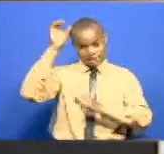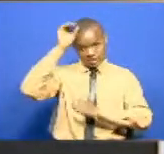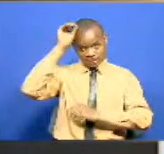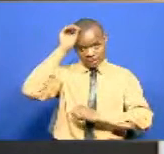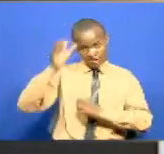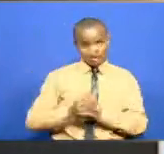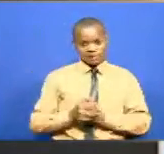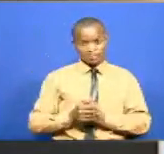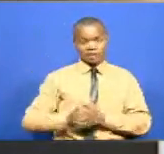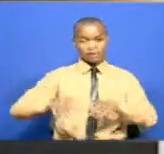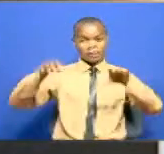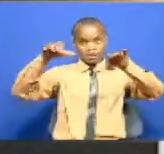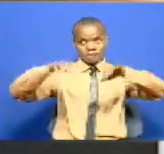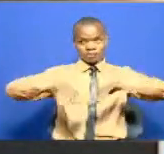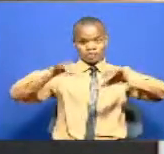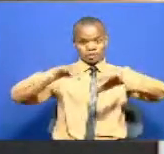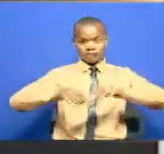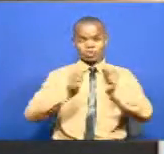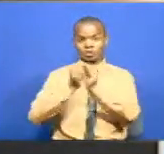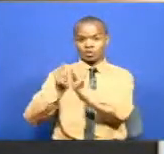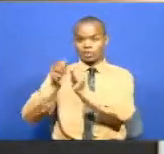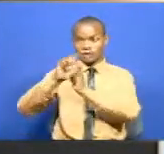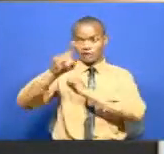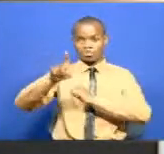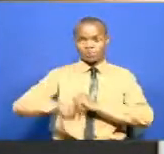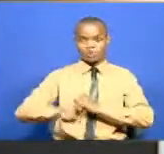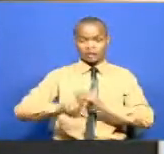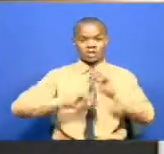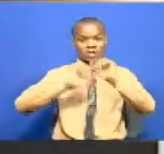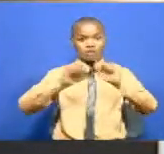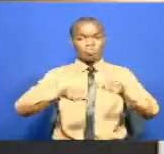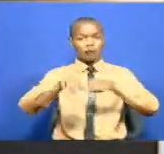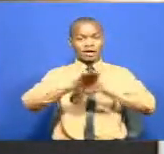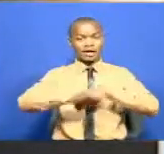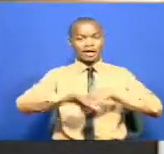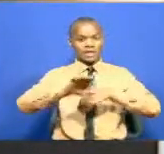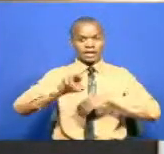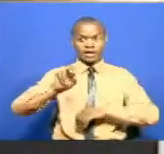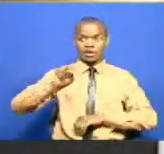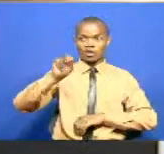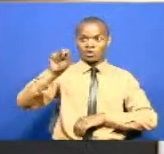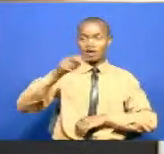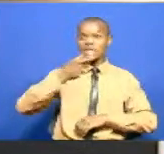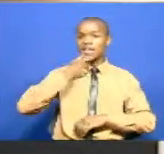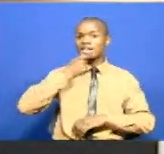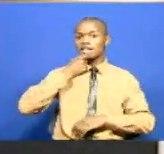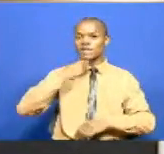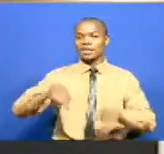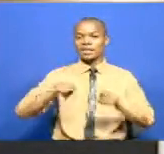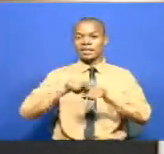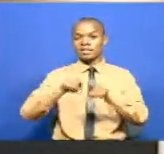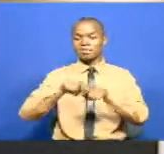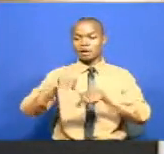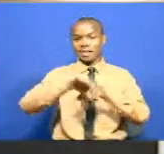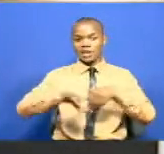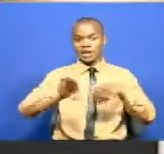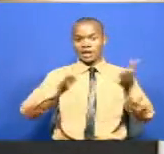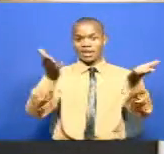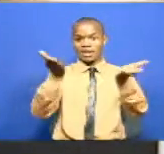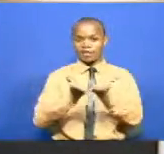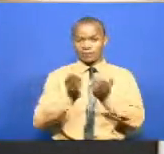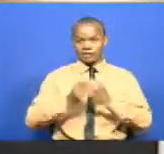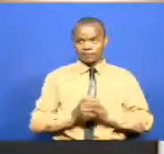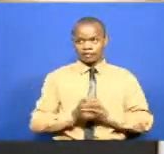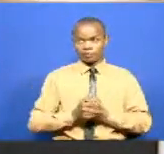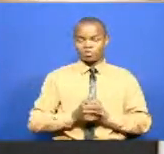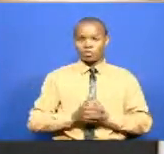huo huo, rasharasha za mvua na ngurumo za radi zinatarajiwa katika maeneo ya magharibi, Nyanza na baadhi ya sehemu za Rift Valley. Maeneo ya